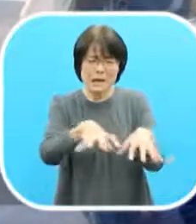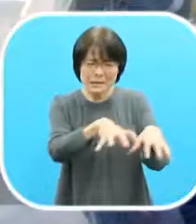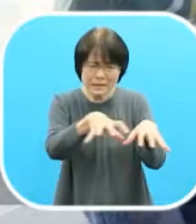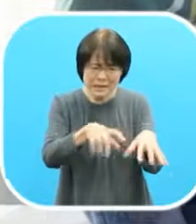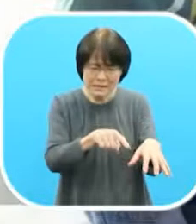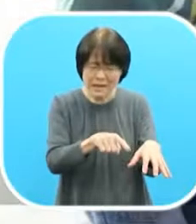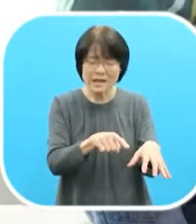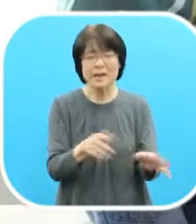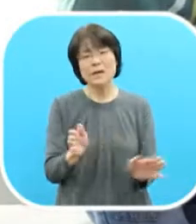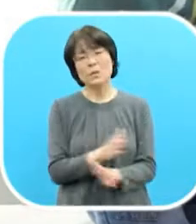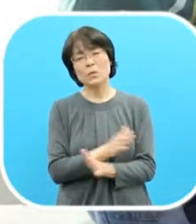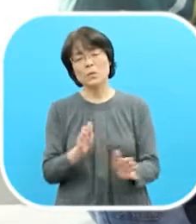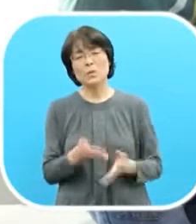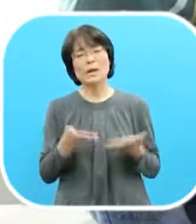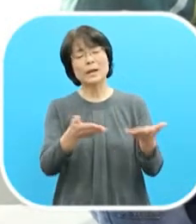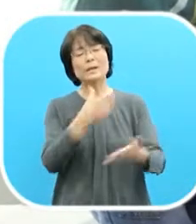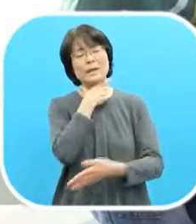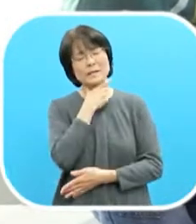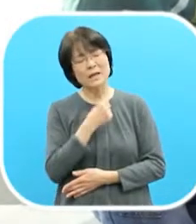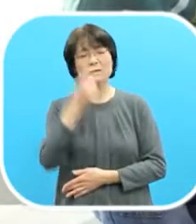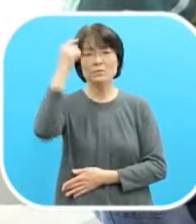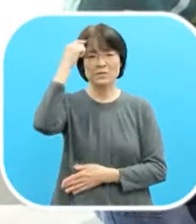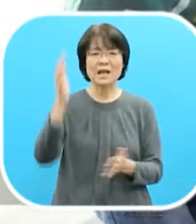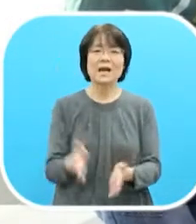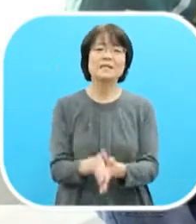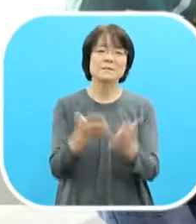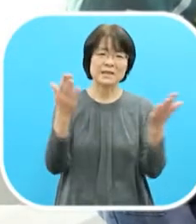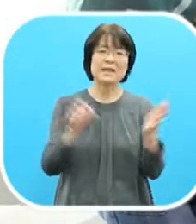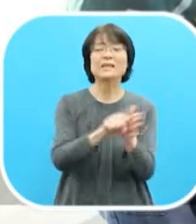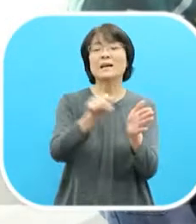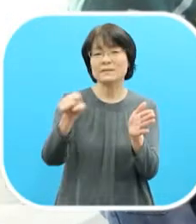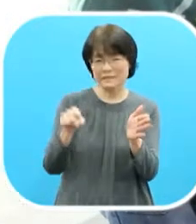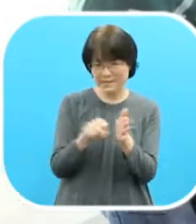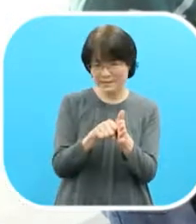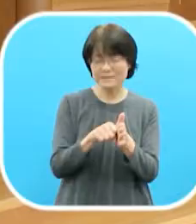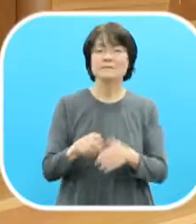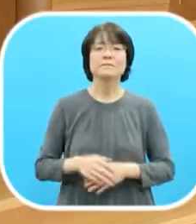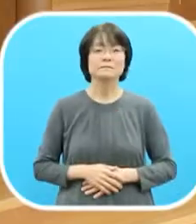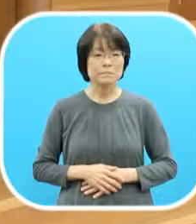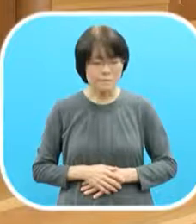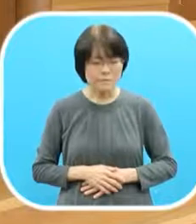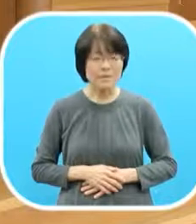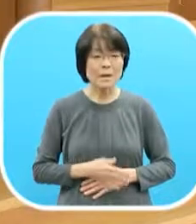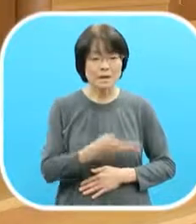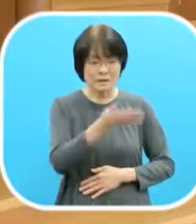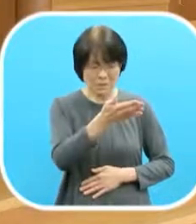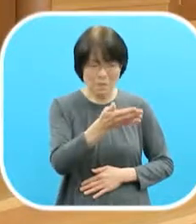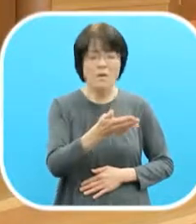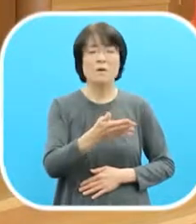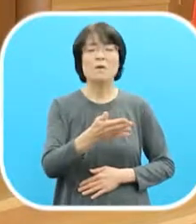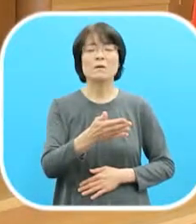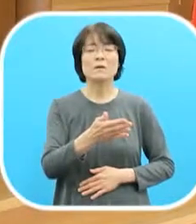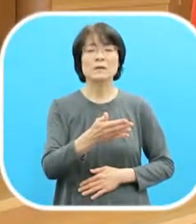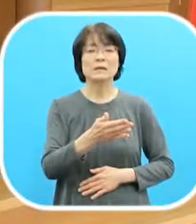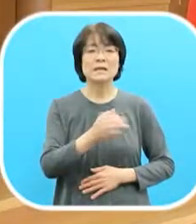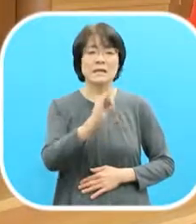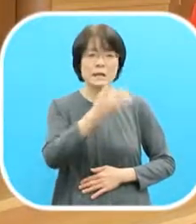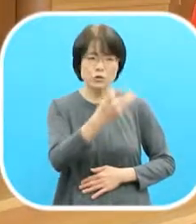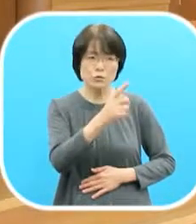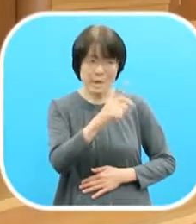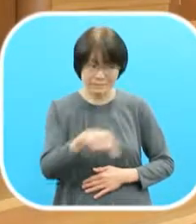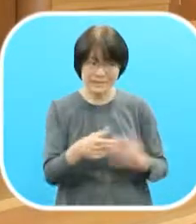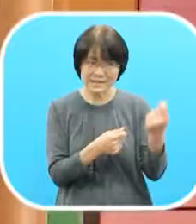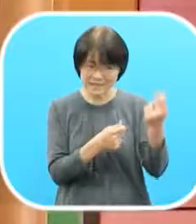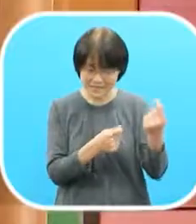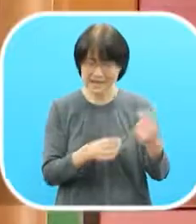っていて、ゆっくりできる時間を作ってあげたいなと思って始めたのがこのサークルなんですね。 じゃあ本田さん自身もイクメン